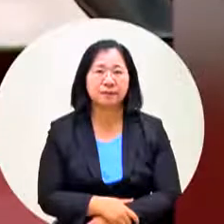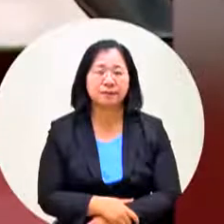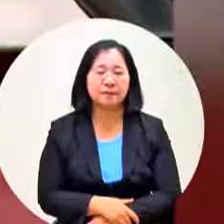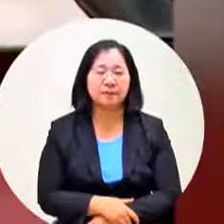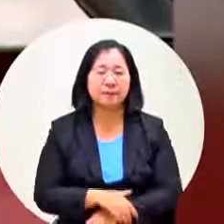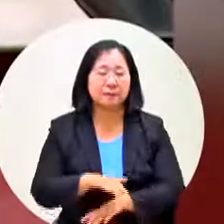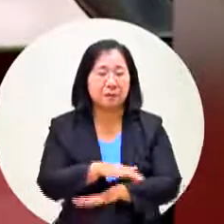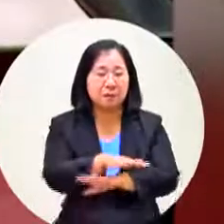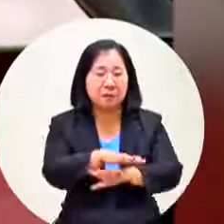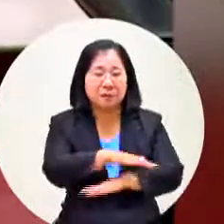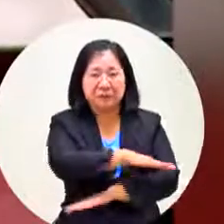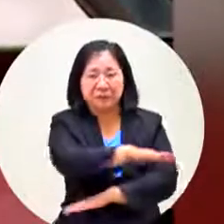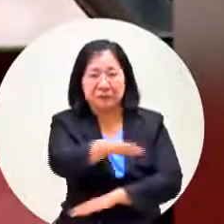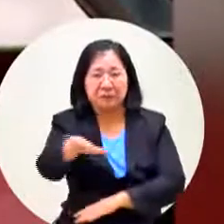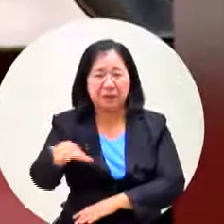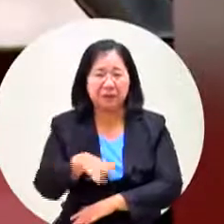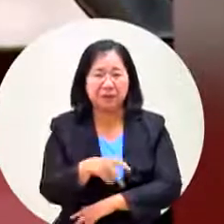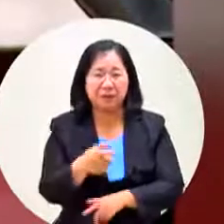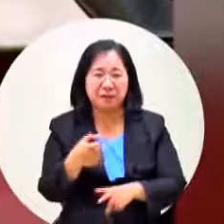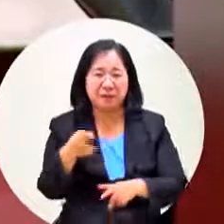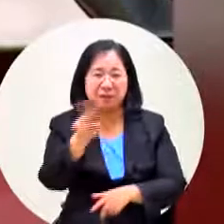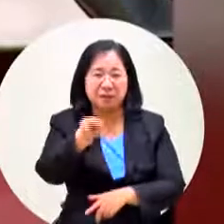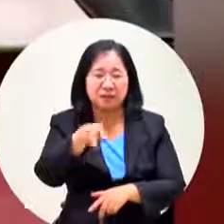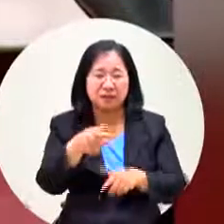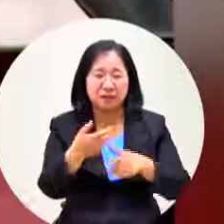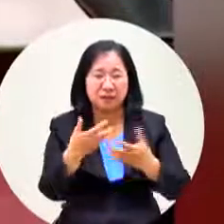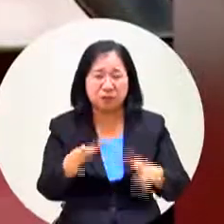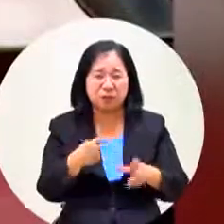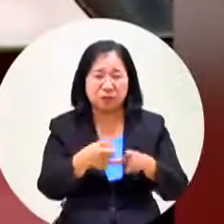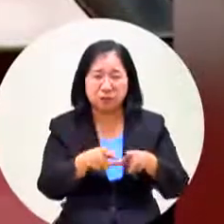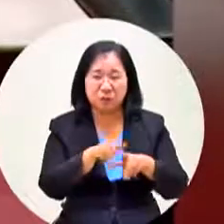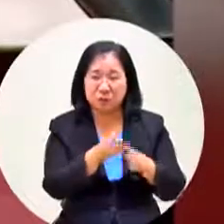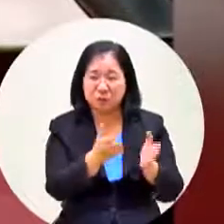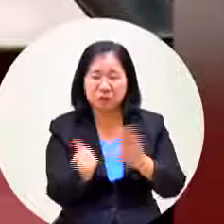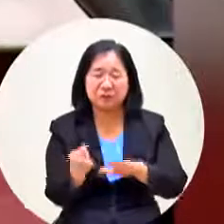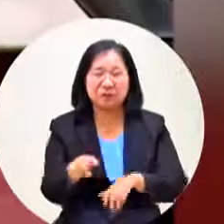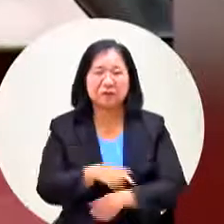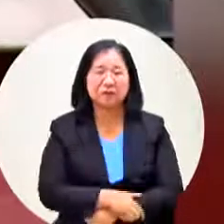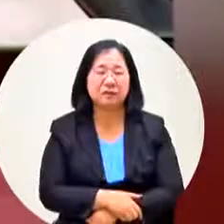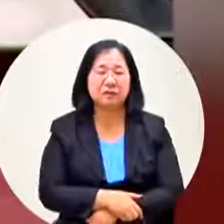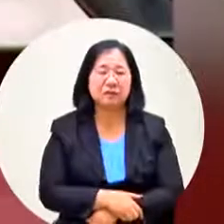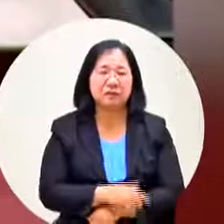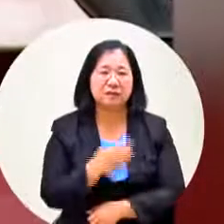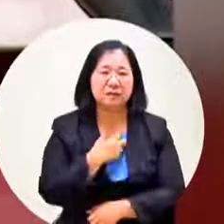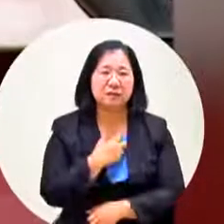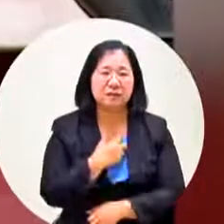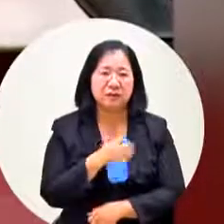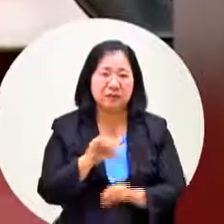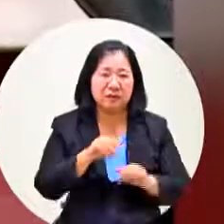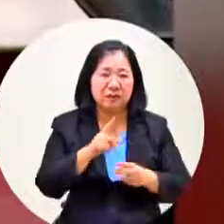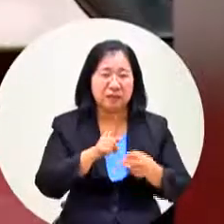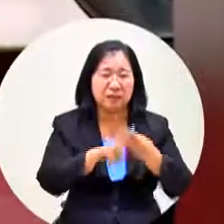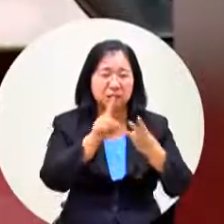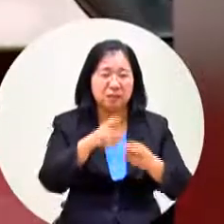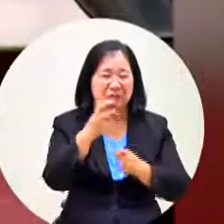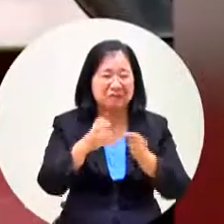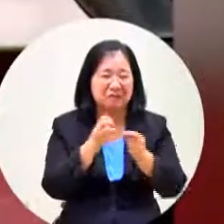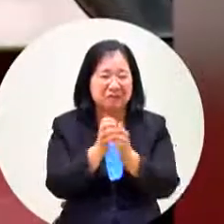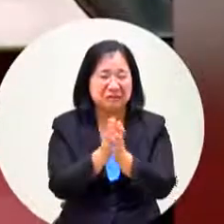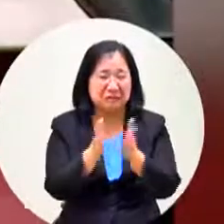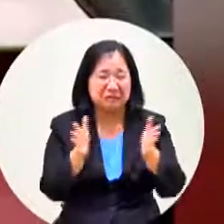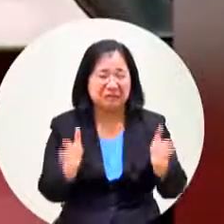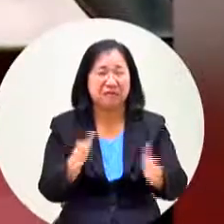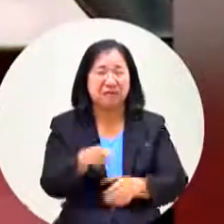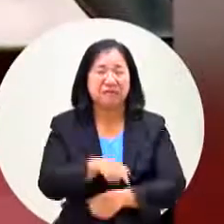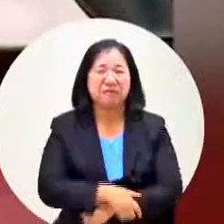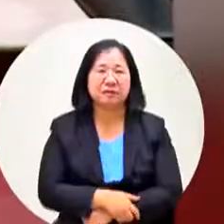做处理未？因为这吼，不但吼，这一片2000几公顷，伊这的